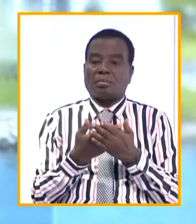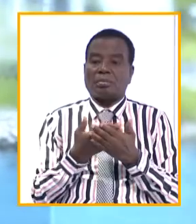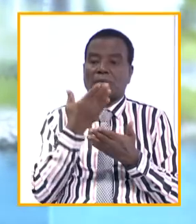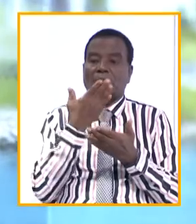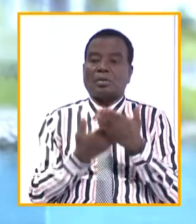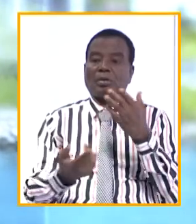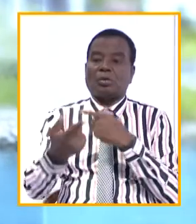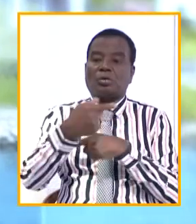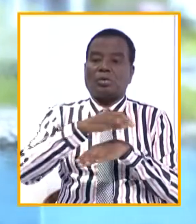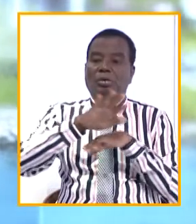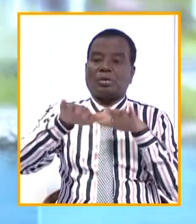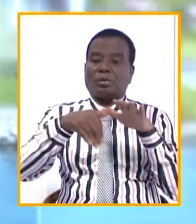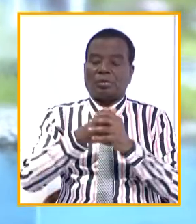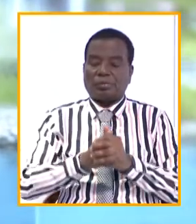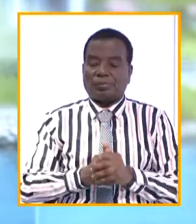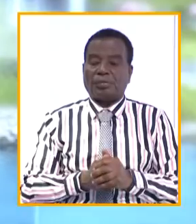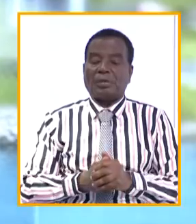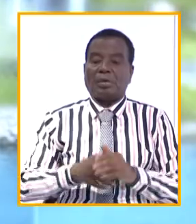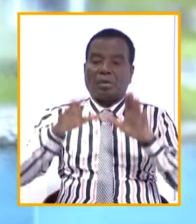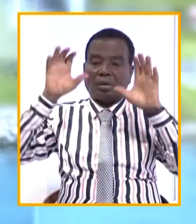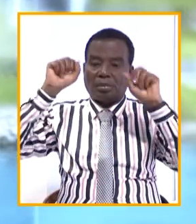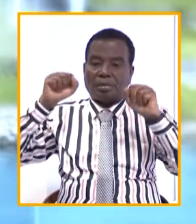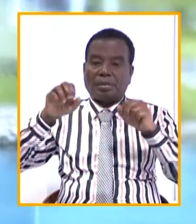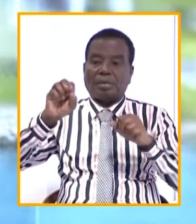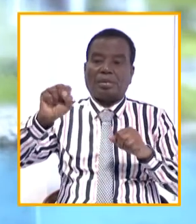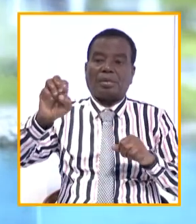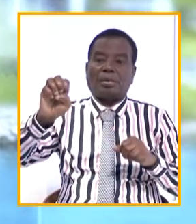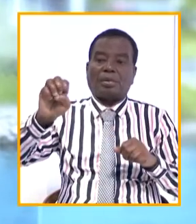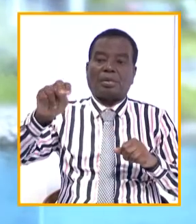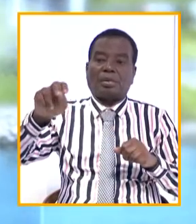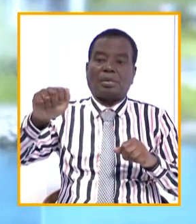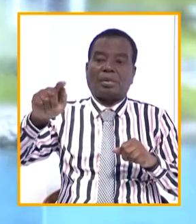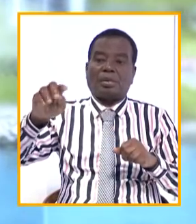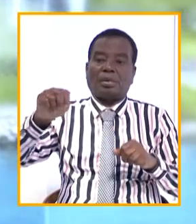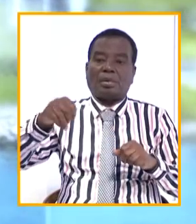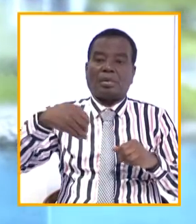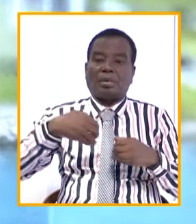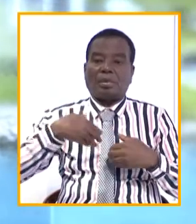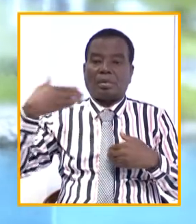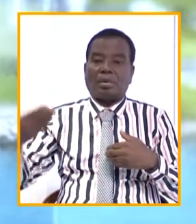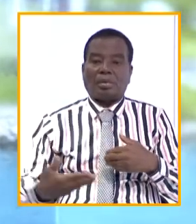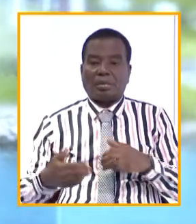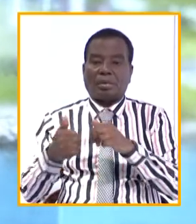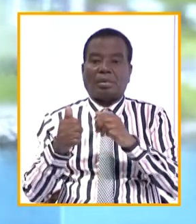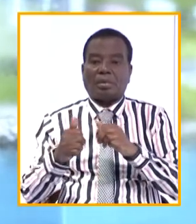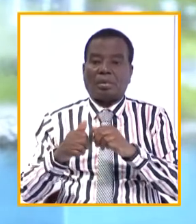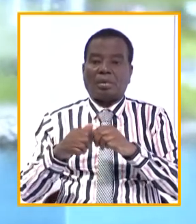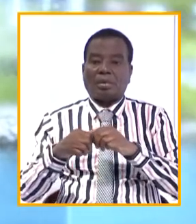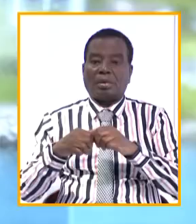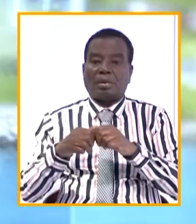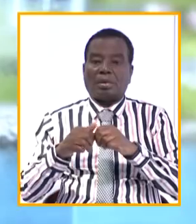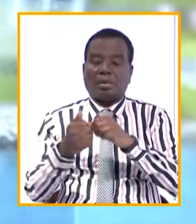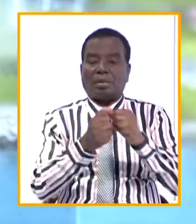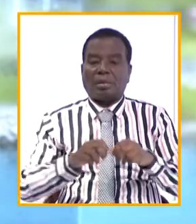de parlementaires allemands et le président du Sénat, Oussou Kouadio-Jeannot, la délégation de parlementaires allemands a également été reçue à l'Assemblée nationale de Côte d'Ivoire.